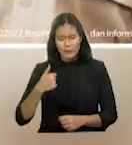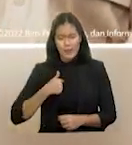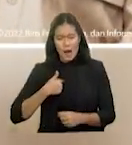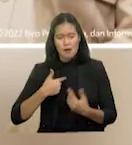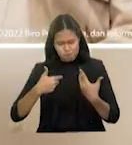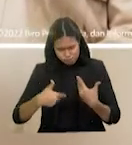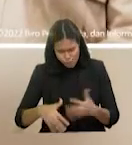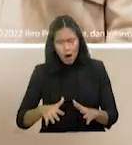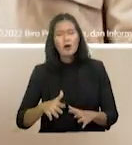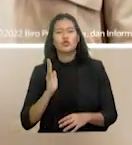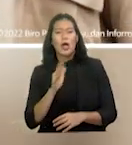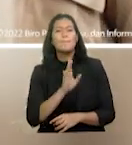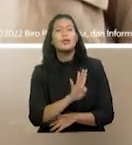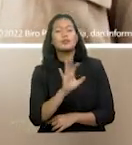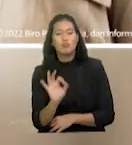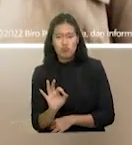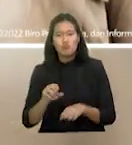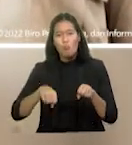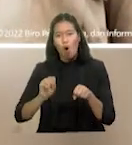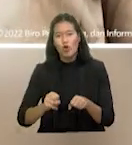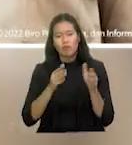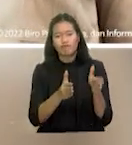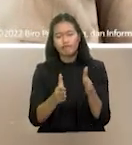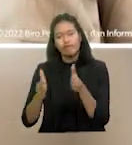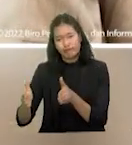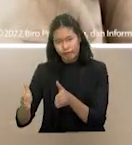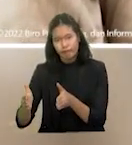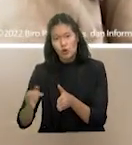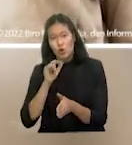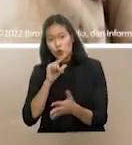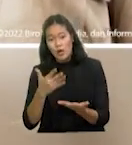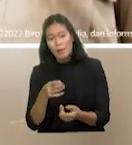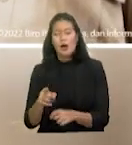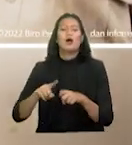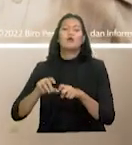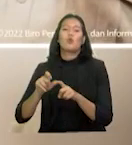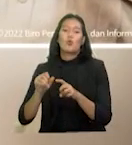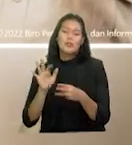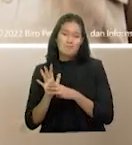serahkan 40 motor untuk Kodim